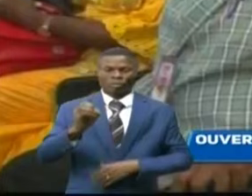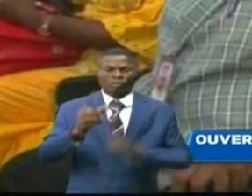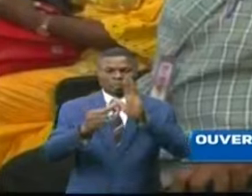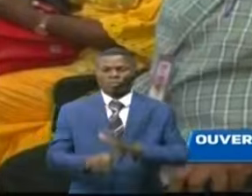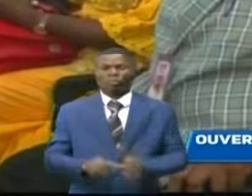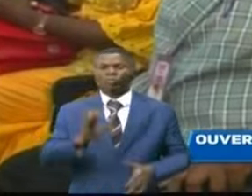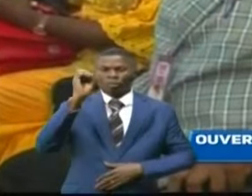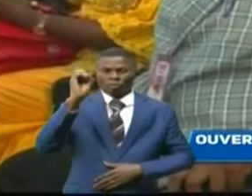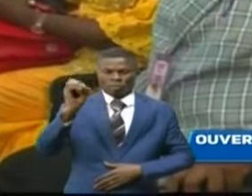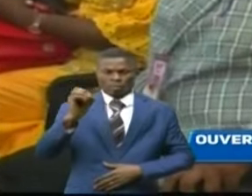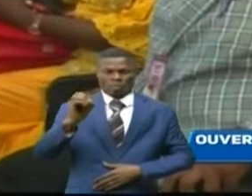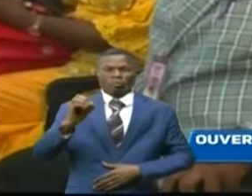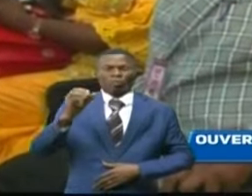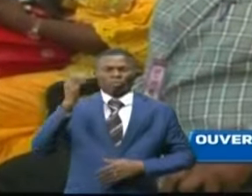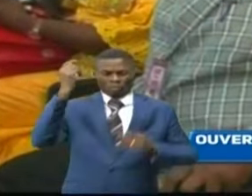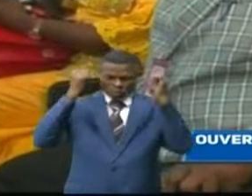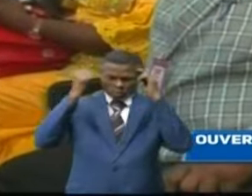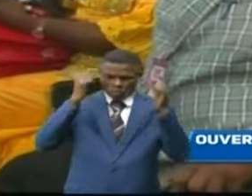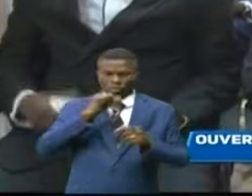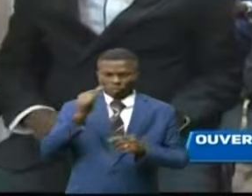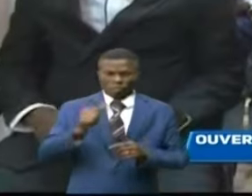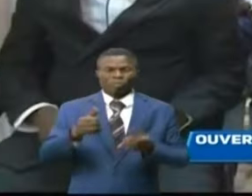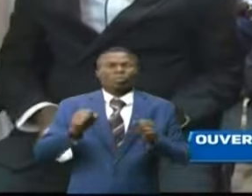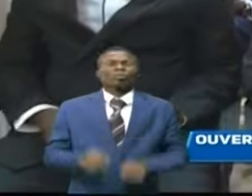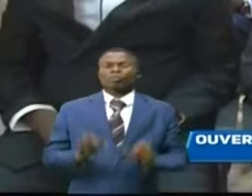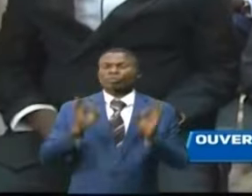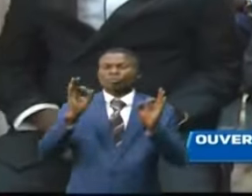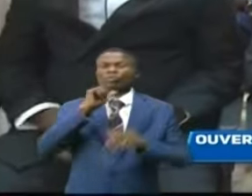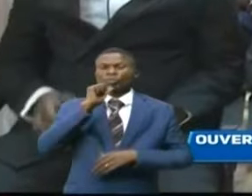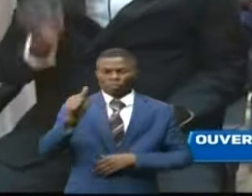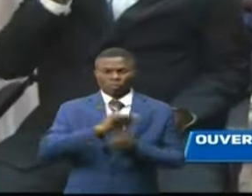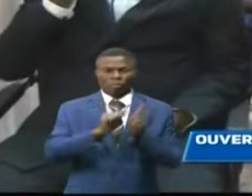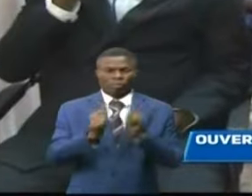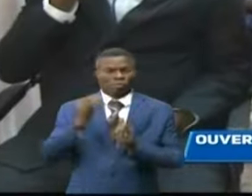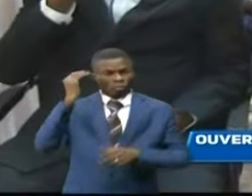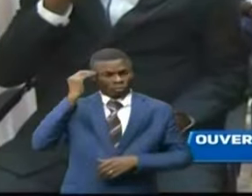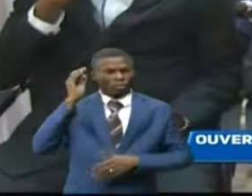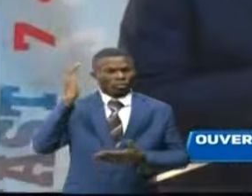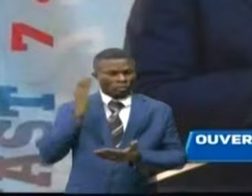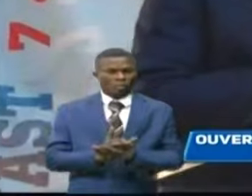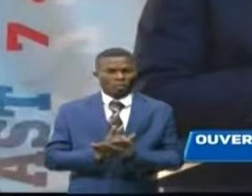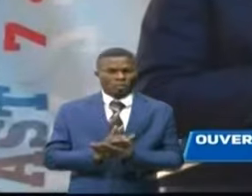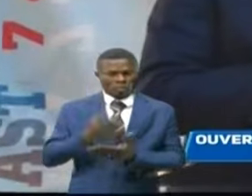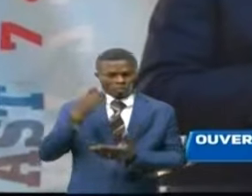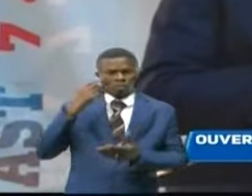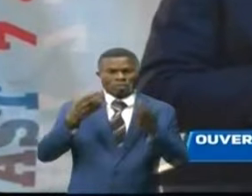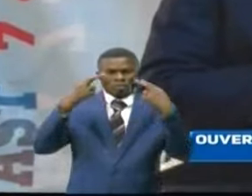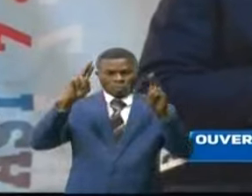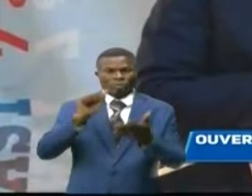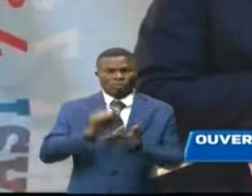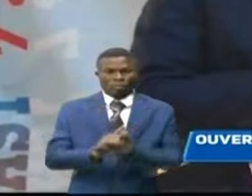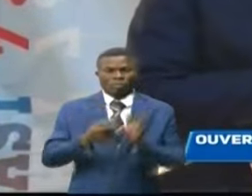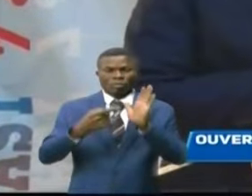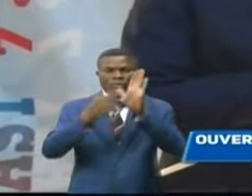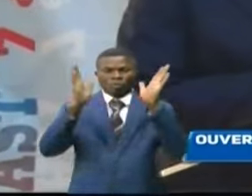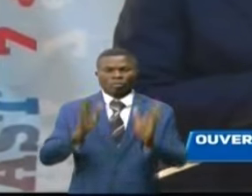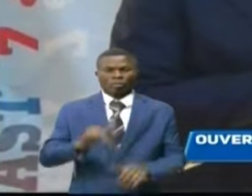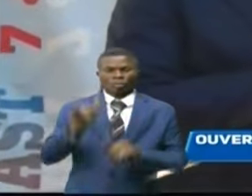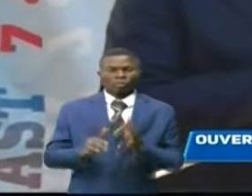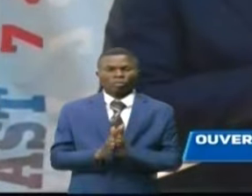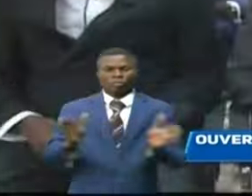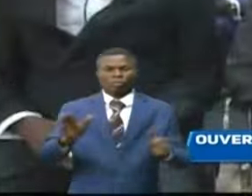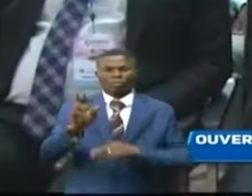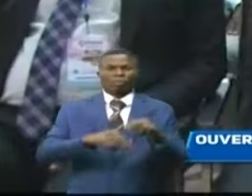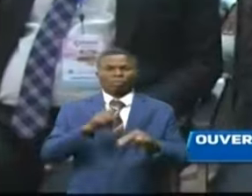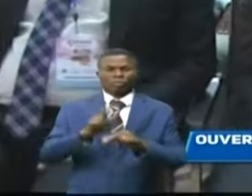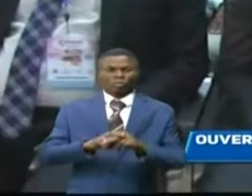discrimination et stigmatisation, zéro nouveau décès lié au VIH-Sida. Pour y arriver, le représentant du secrétaire exécutif